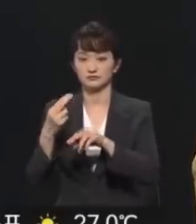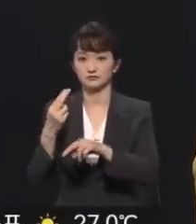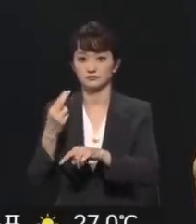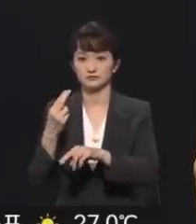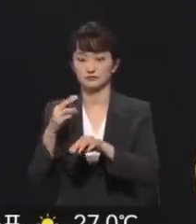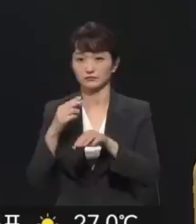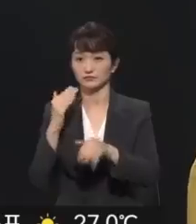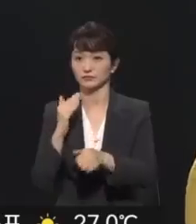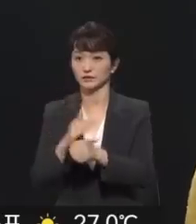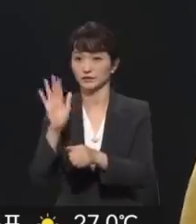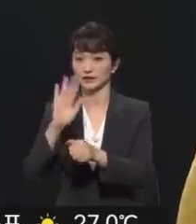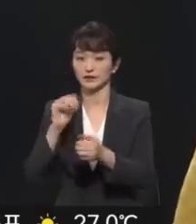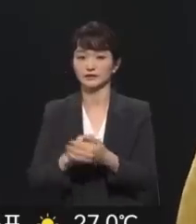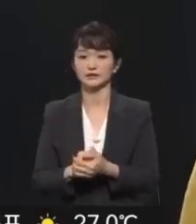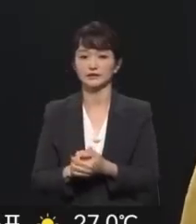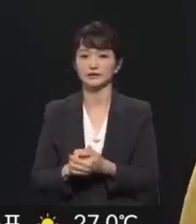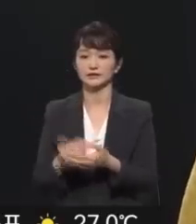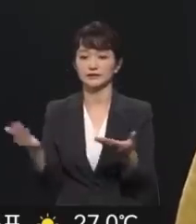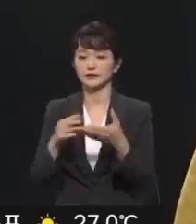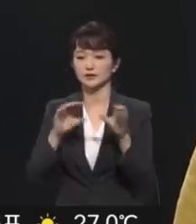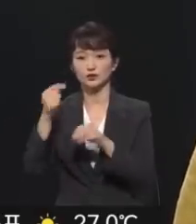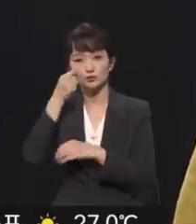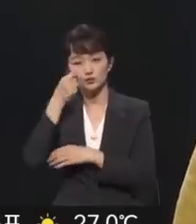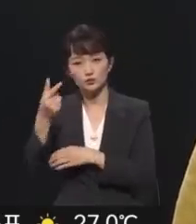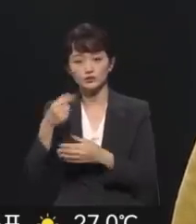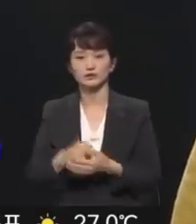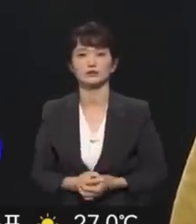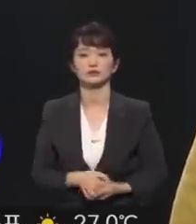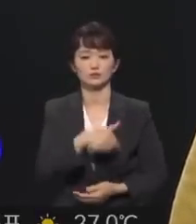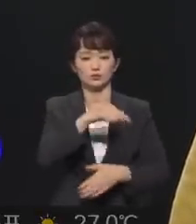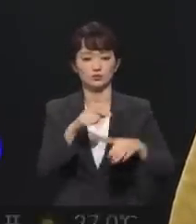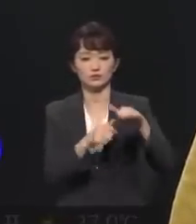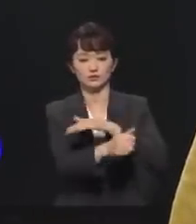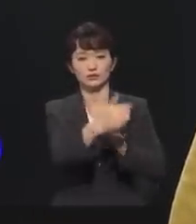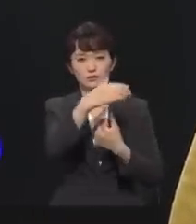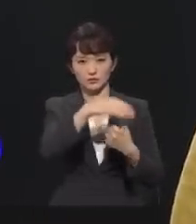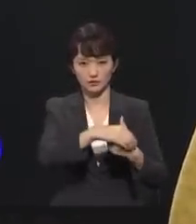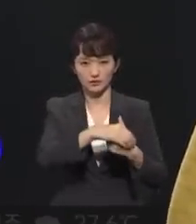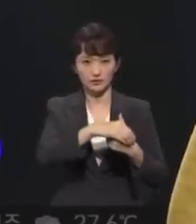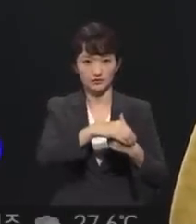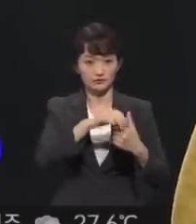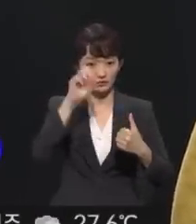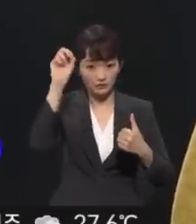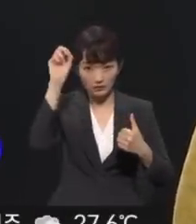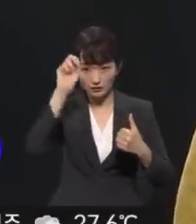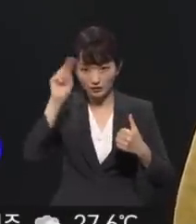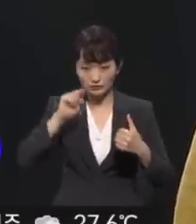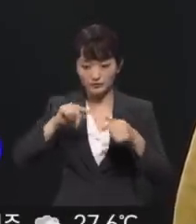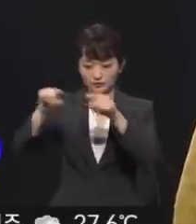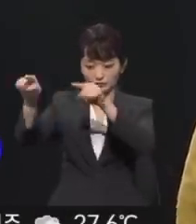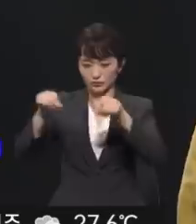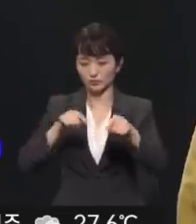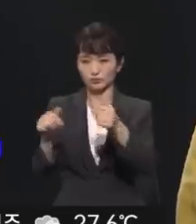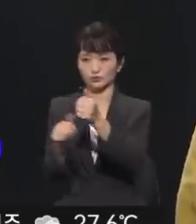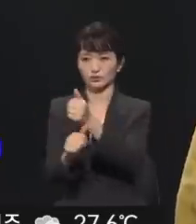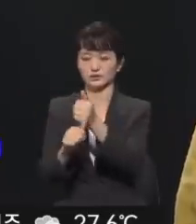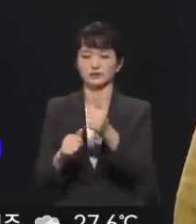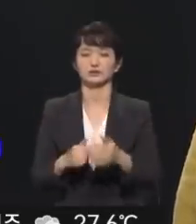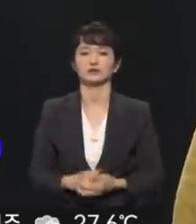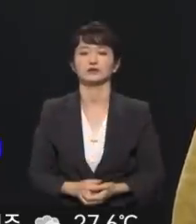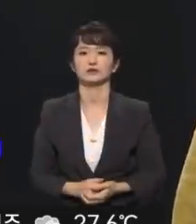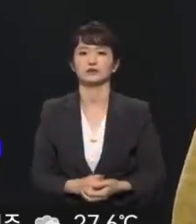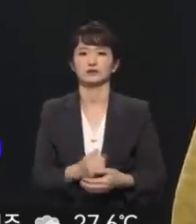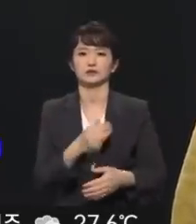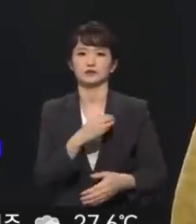언제 또 그 역할을 충분히 수행하고 있는 상태에서 갑자기 전국위원회 가 당원 투표를 걸 뒤집는 건 안 된다 란 아주 합리적인